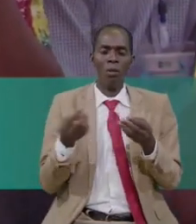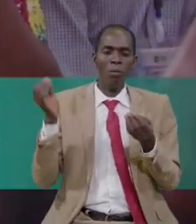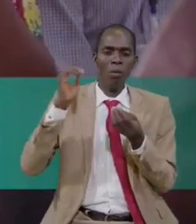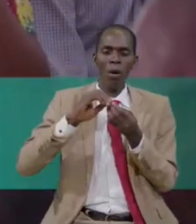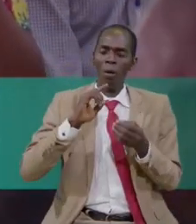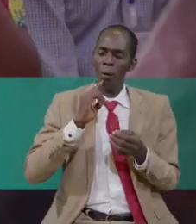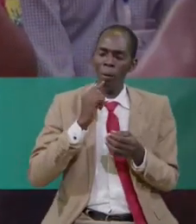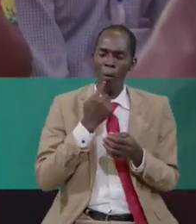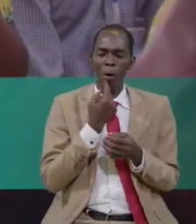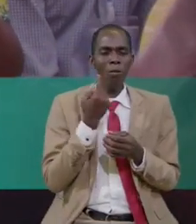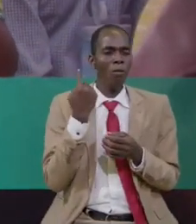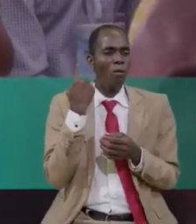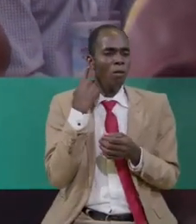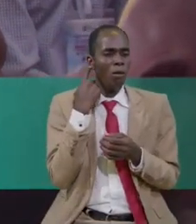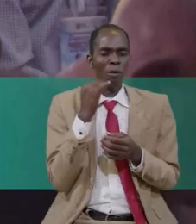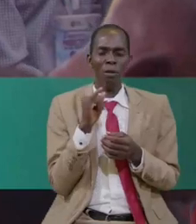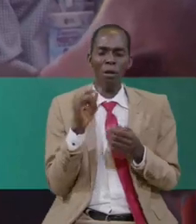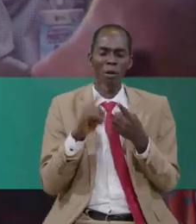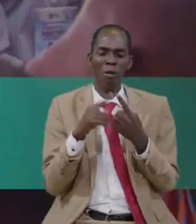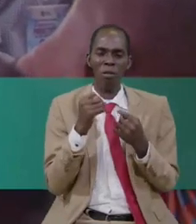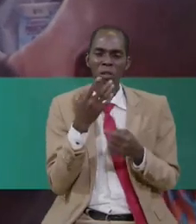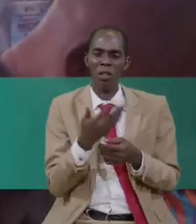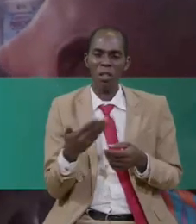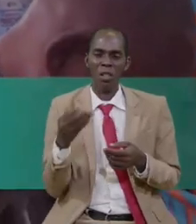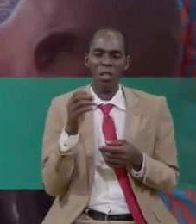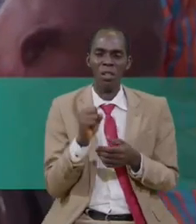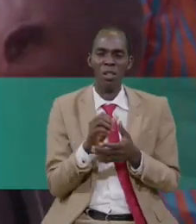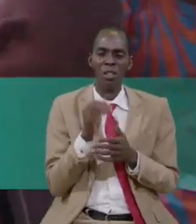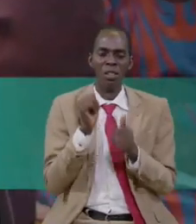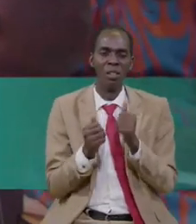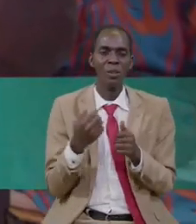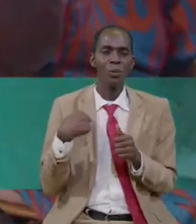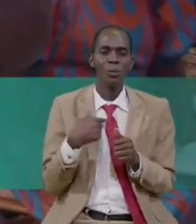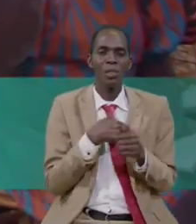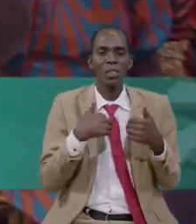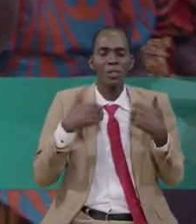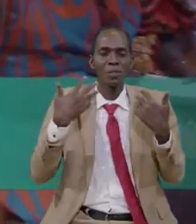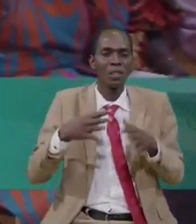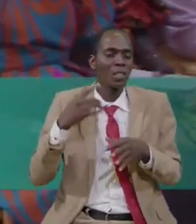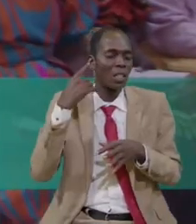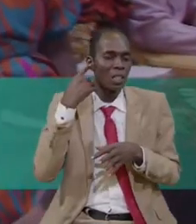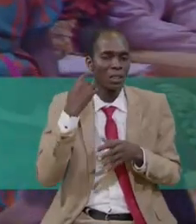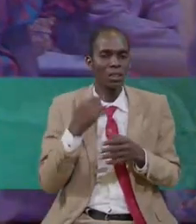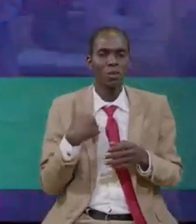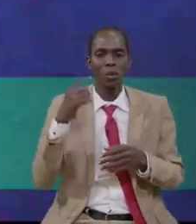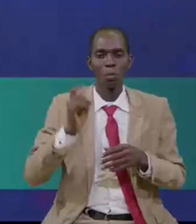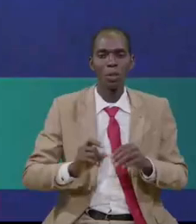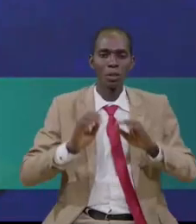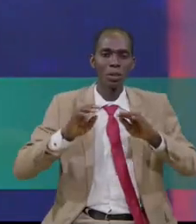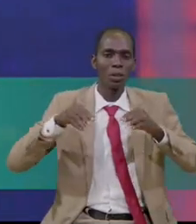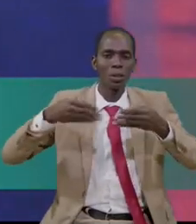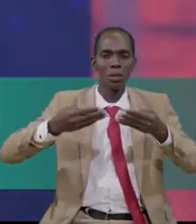Hébreux 2, 1 dit, c'est pourquoi nous devons d'autant plus attacher aux choses que nous avons entendues. Nous devons